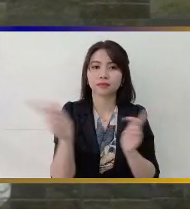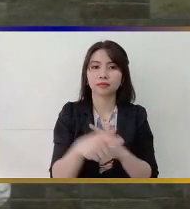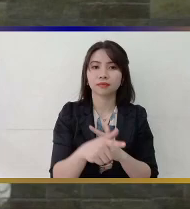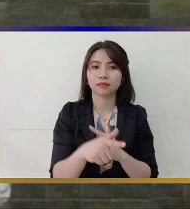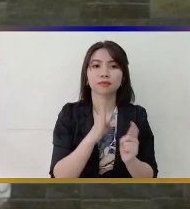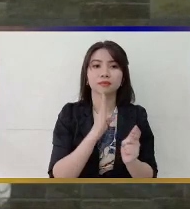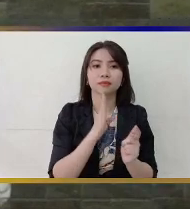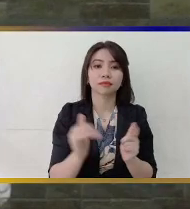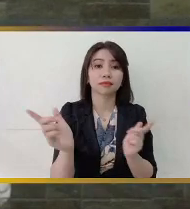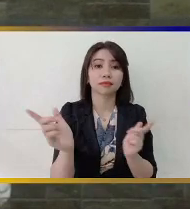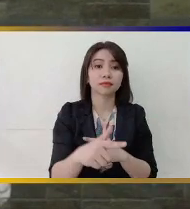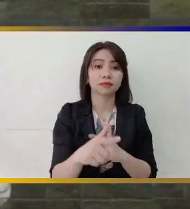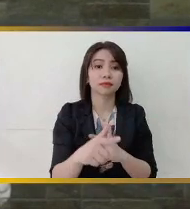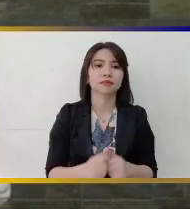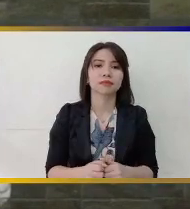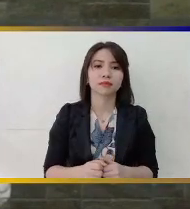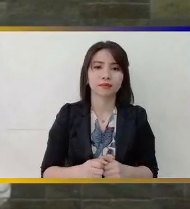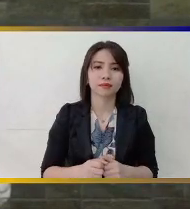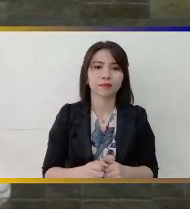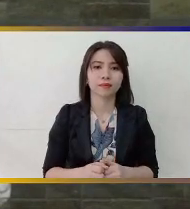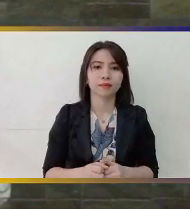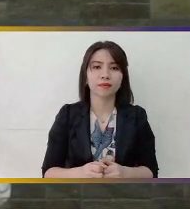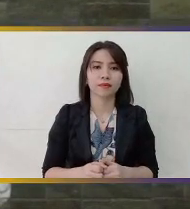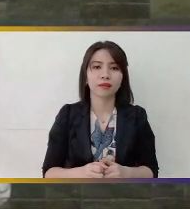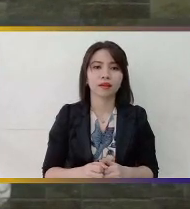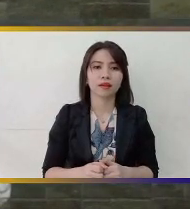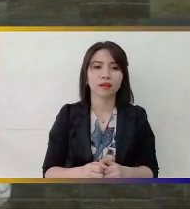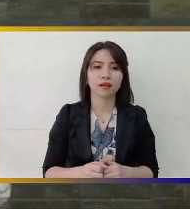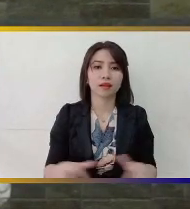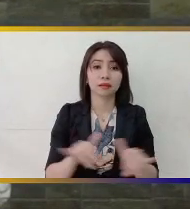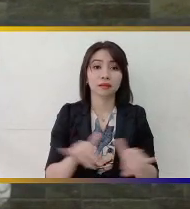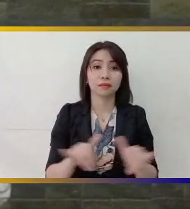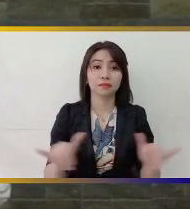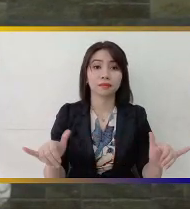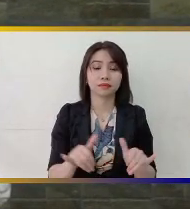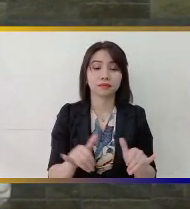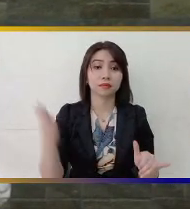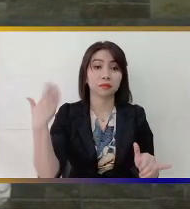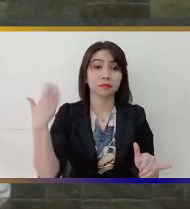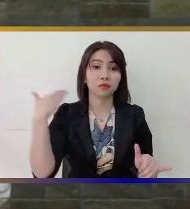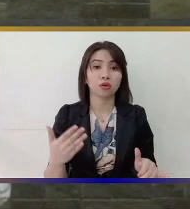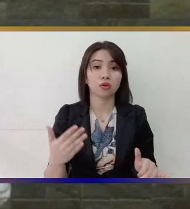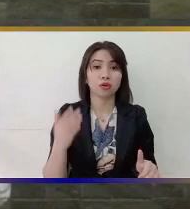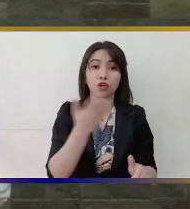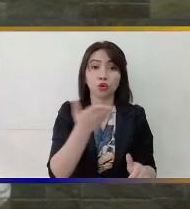Unti-unting binabago. Maging pananalita na sabi lang, utal-utal, ngayon nakakabuo na.